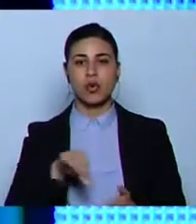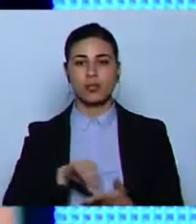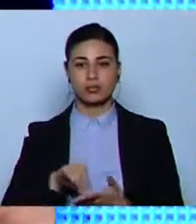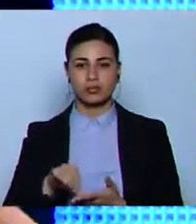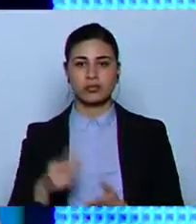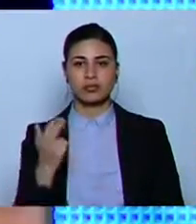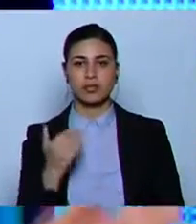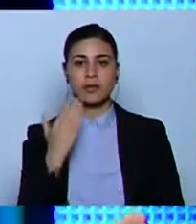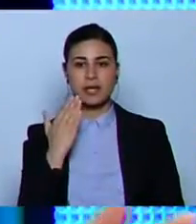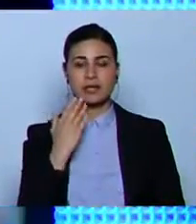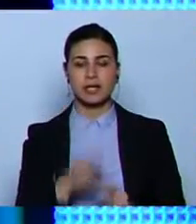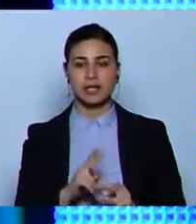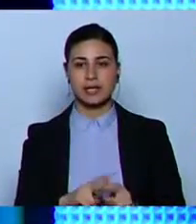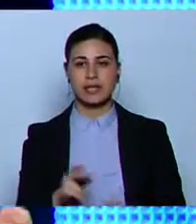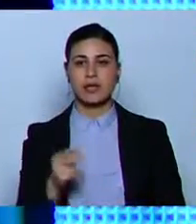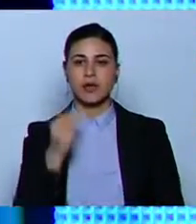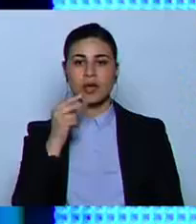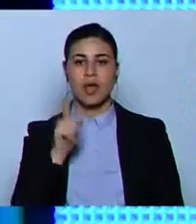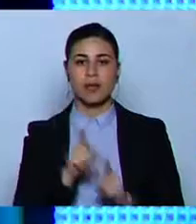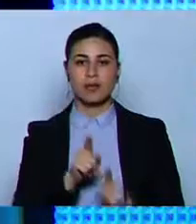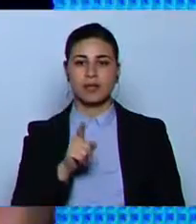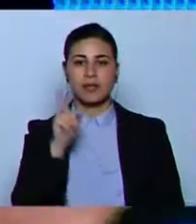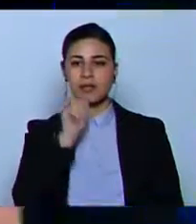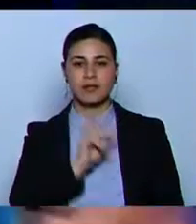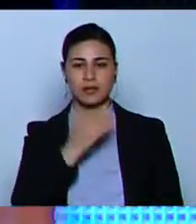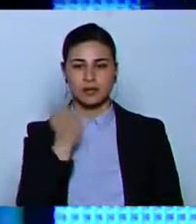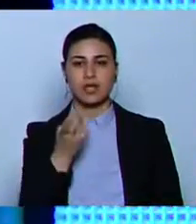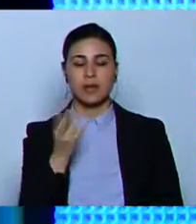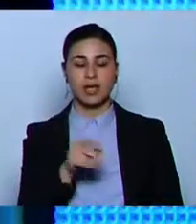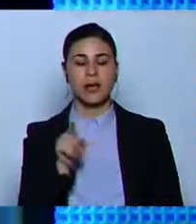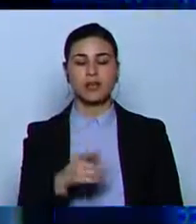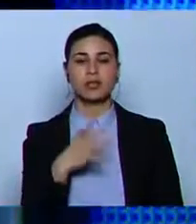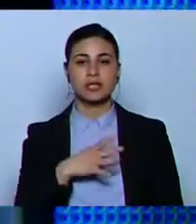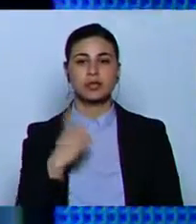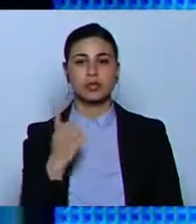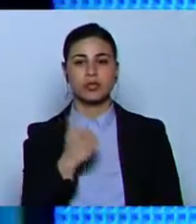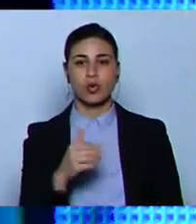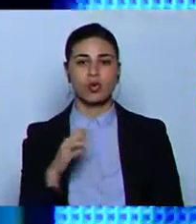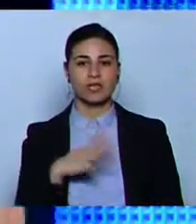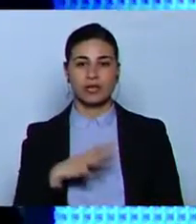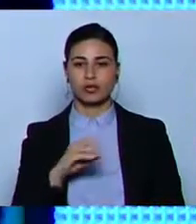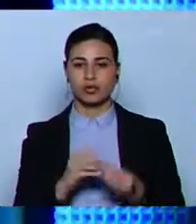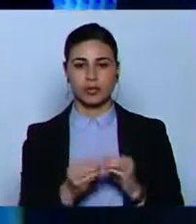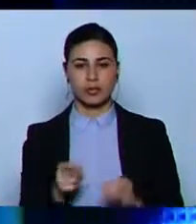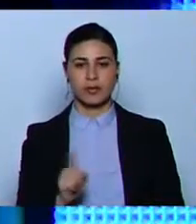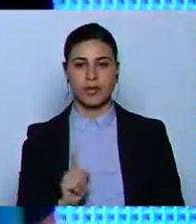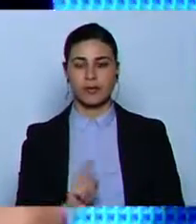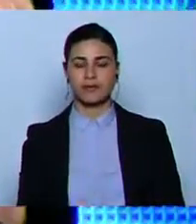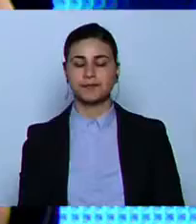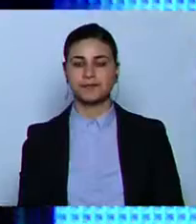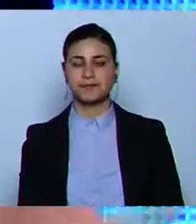ესწრებოდეს. მართალია შეიძლება იდეალურ ზღვარს არ უახლოვდება, როგორც წარმოგვიდგენია, მაგრამ ეს არ არის მხოლოდ საქართველოს პრობლემა, როგორც მოგეხსენებათ.